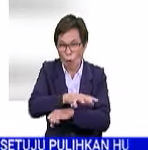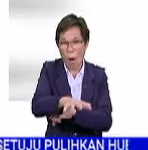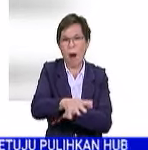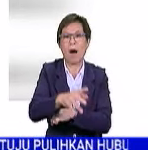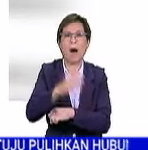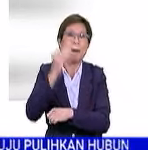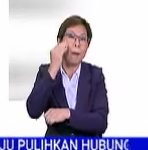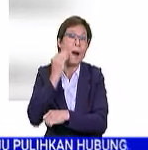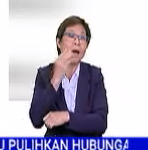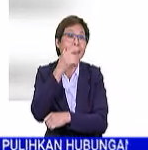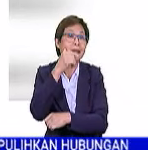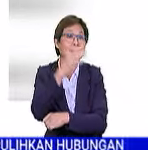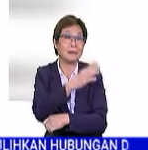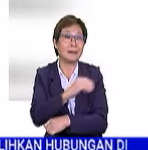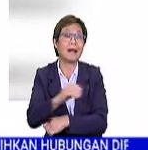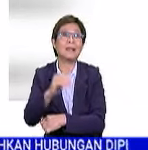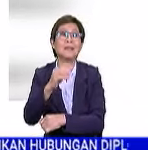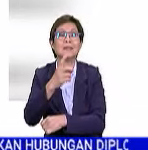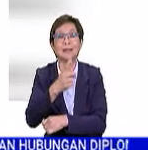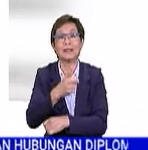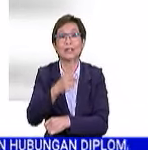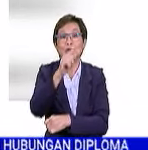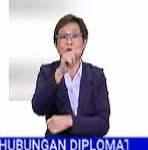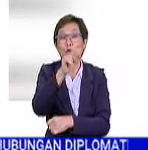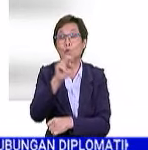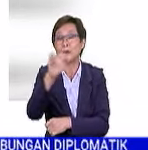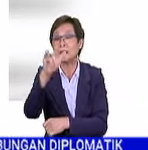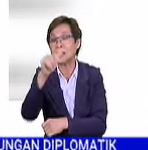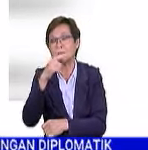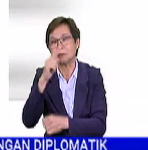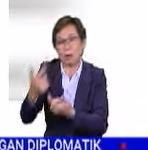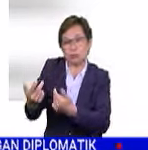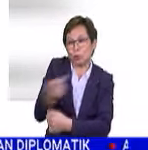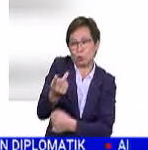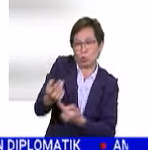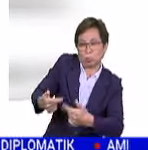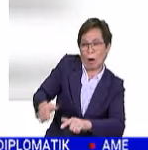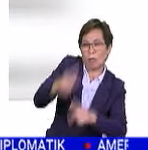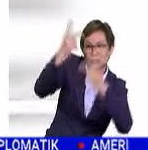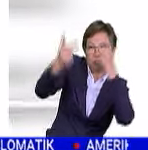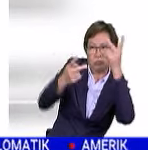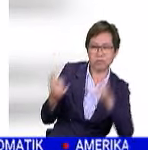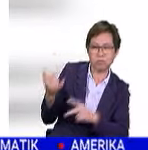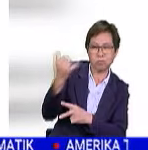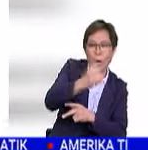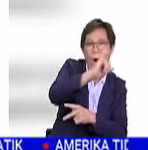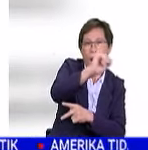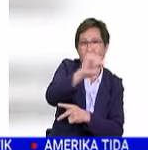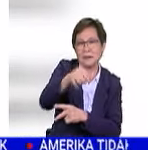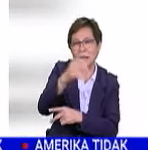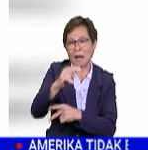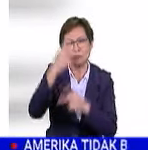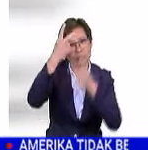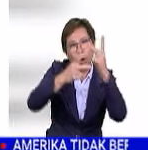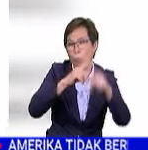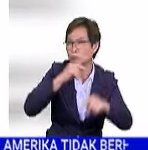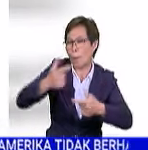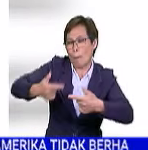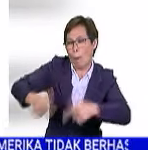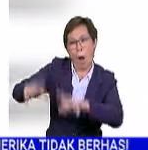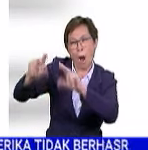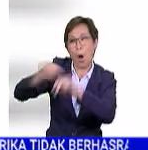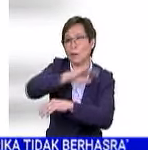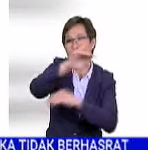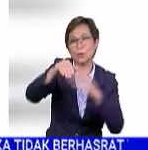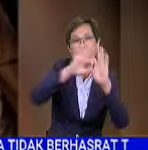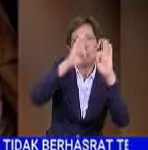Dr. Mahathir dan Tun Dr. Siti Hasmah Mohamad Ali tidak dibenarkan menerima pelawat di IJN ketika ini. Beliau serta